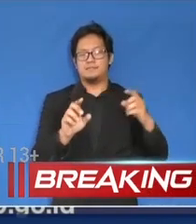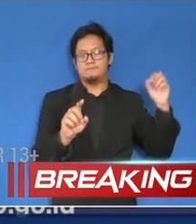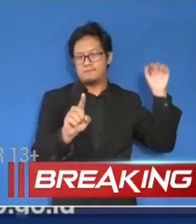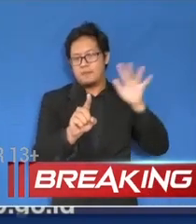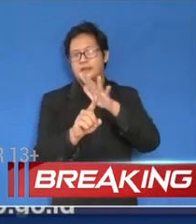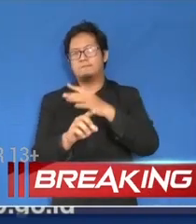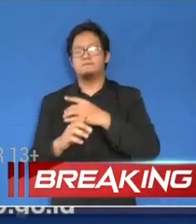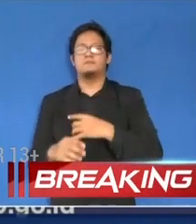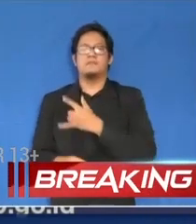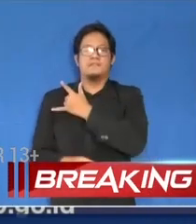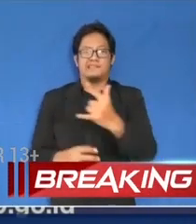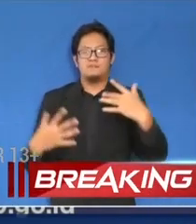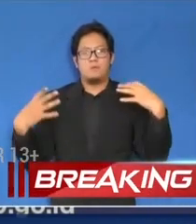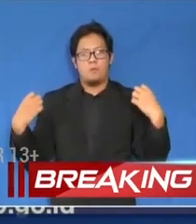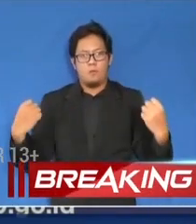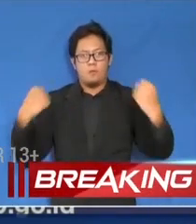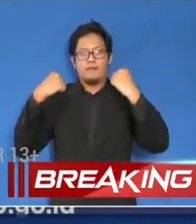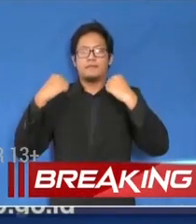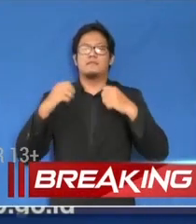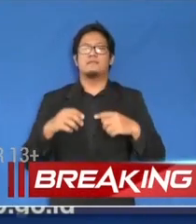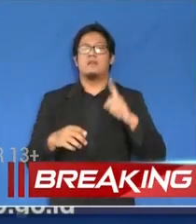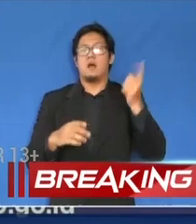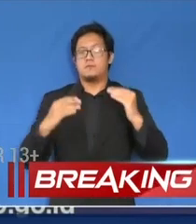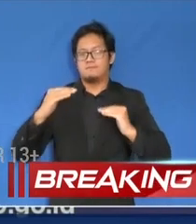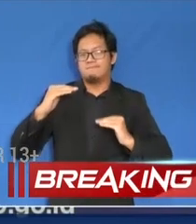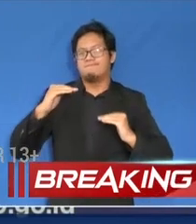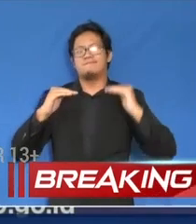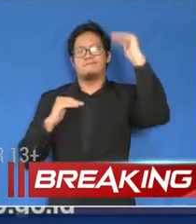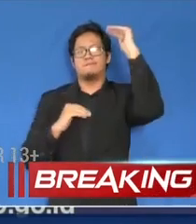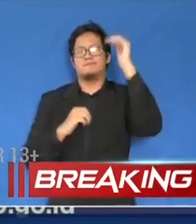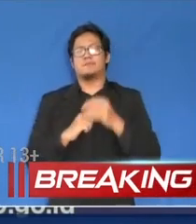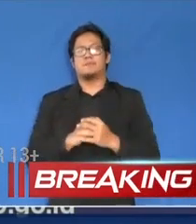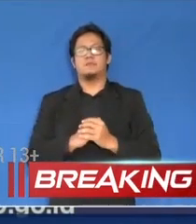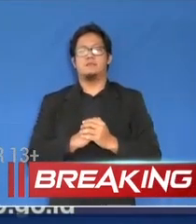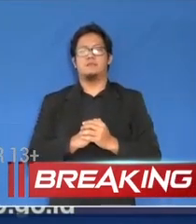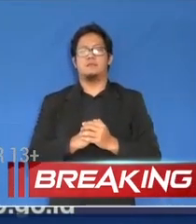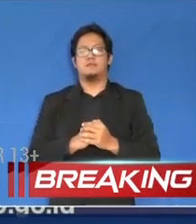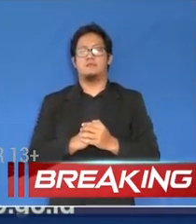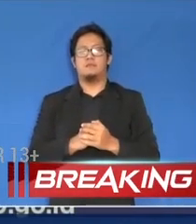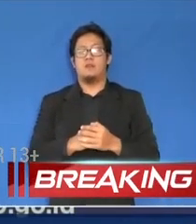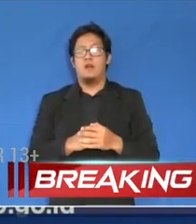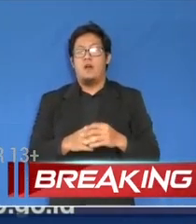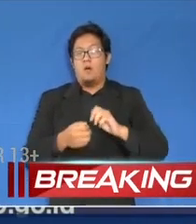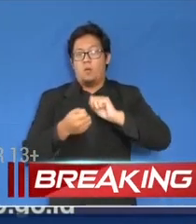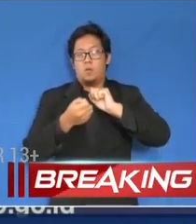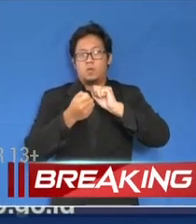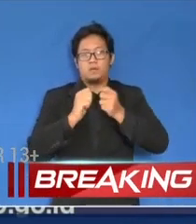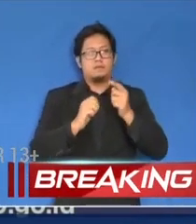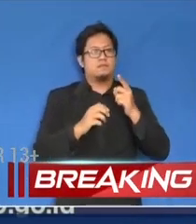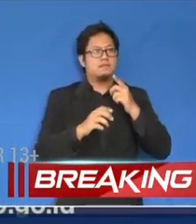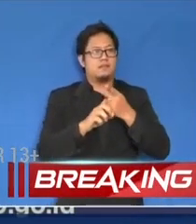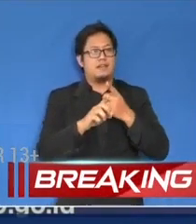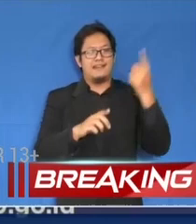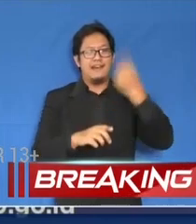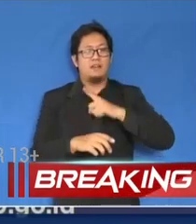harus lebih meningkat seiring dengan hadirnya COVID-19 ini. Semakin kuat ujian yang kita hadapi, maka